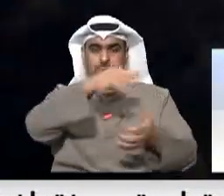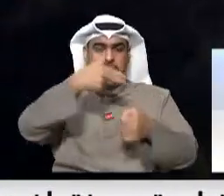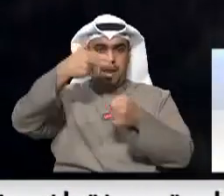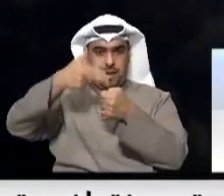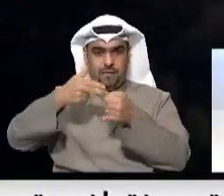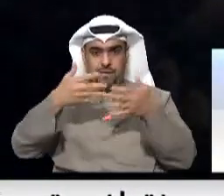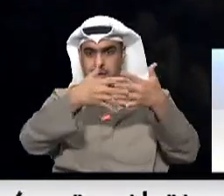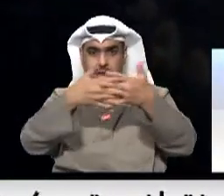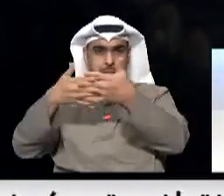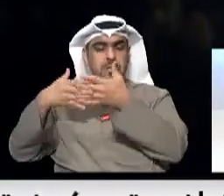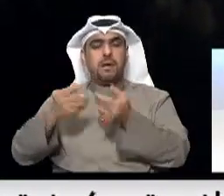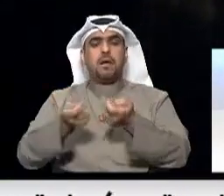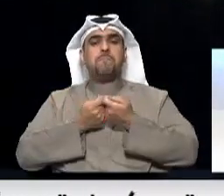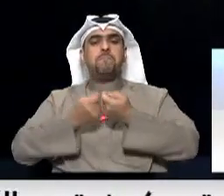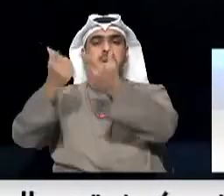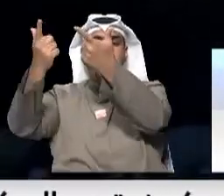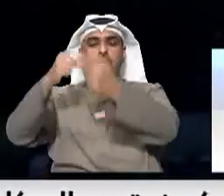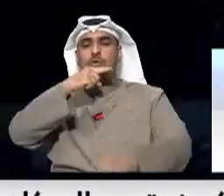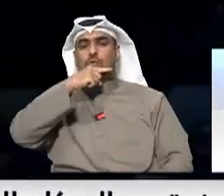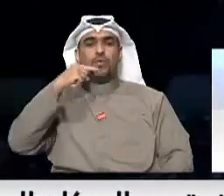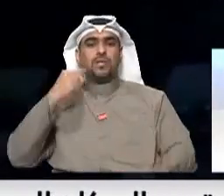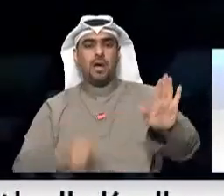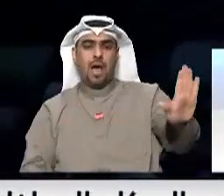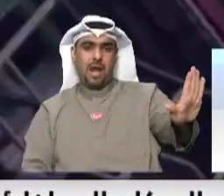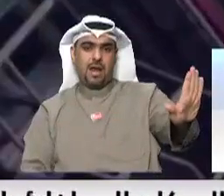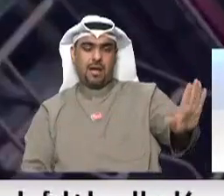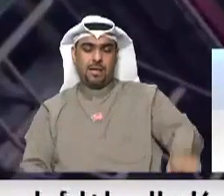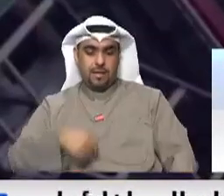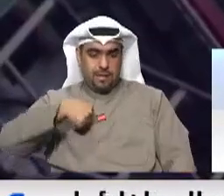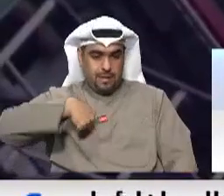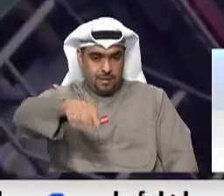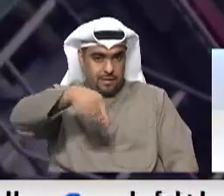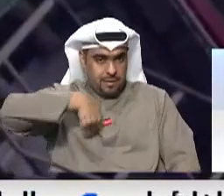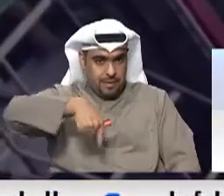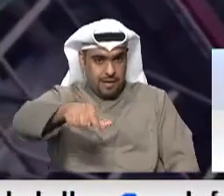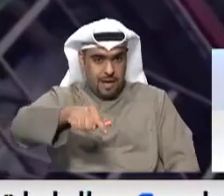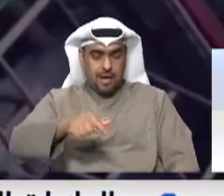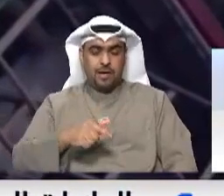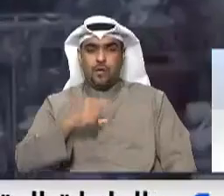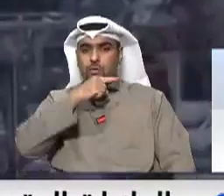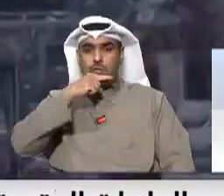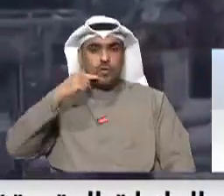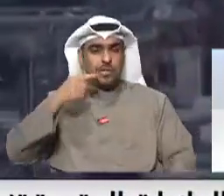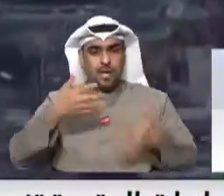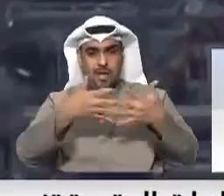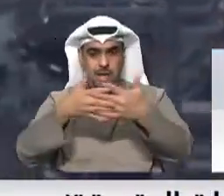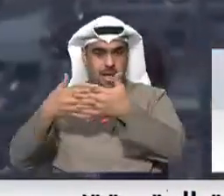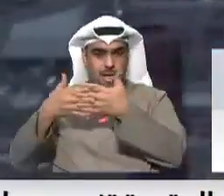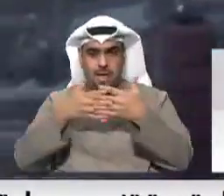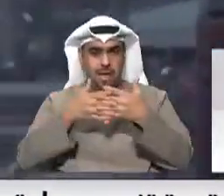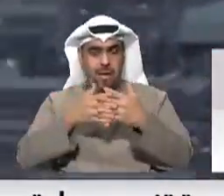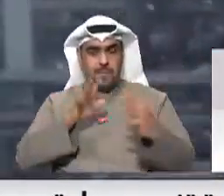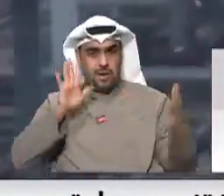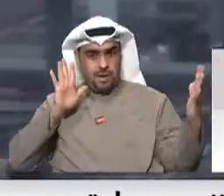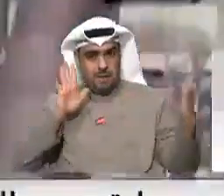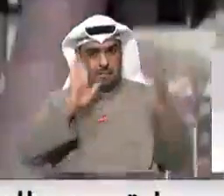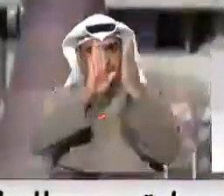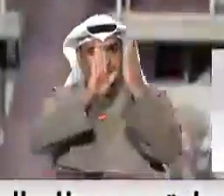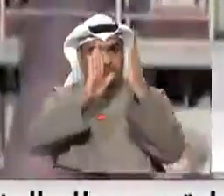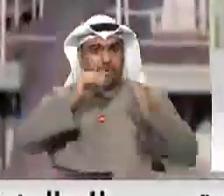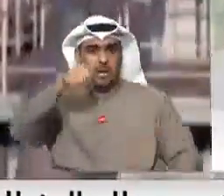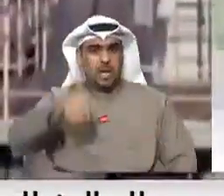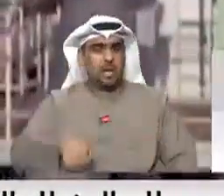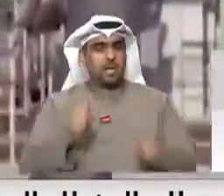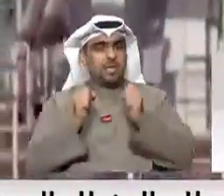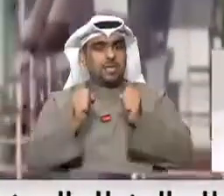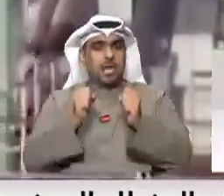الايام المقبله بالطبع حبلى بسلسله جديده من الصراع الامريكي الروسي وستكون مليئه بالاحداث المثيره في عالم